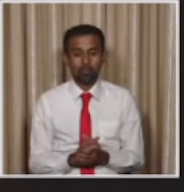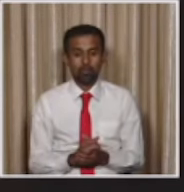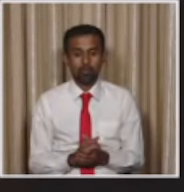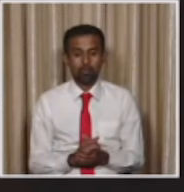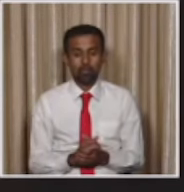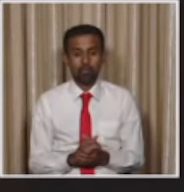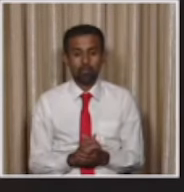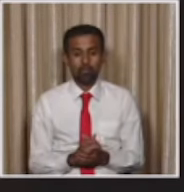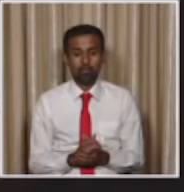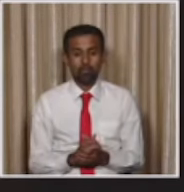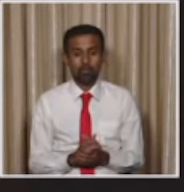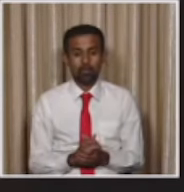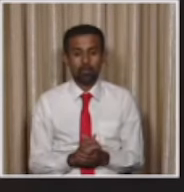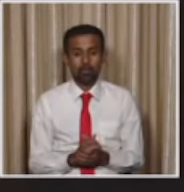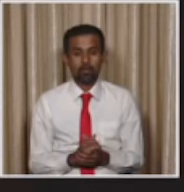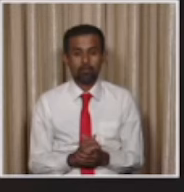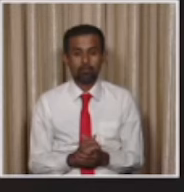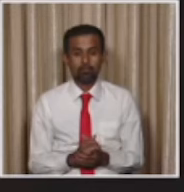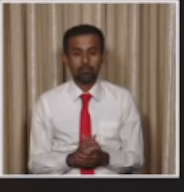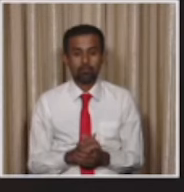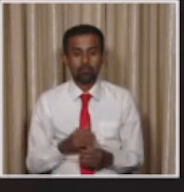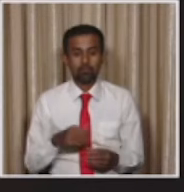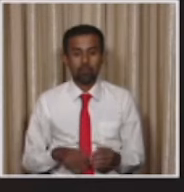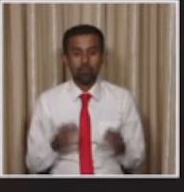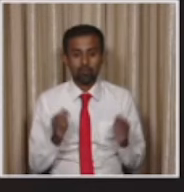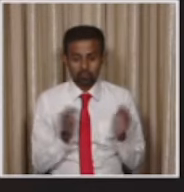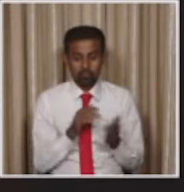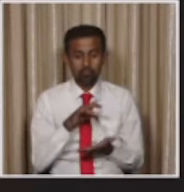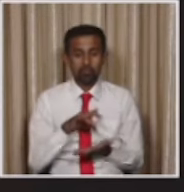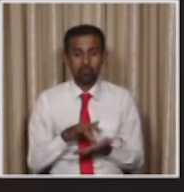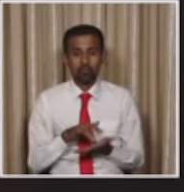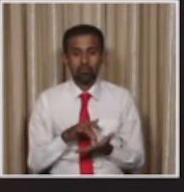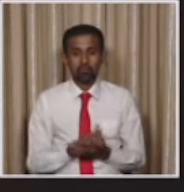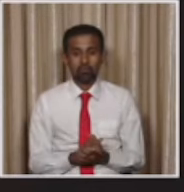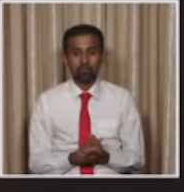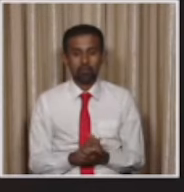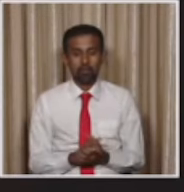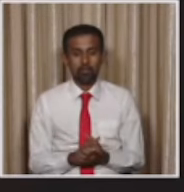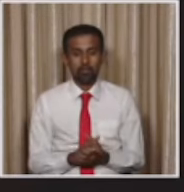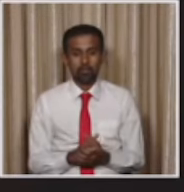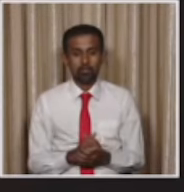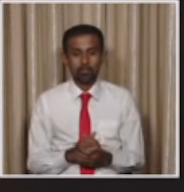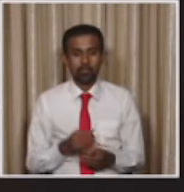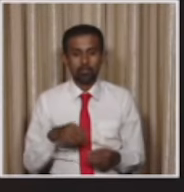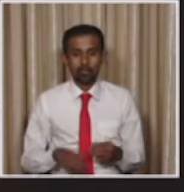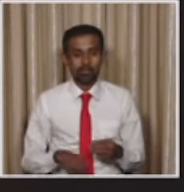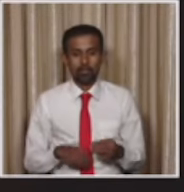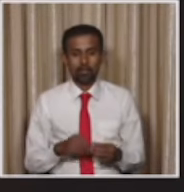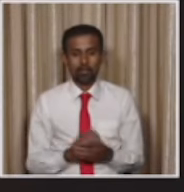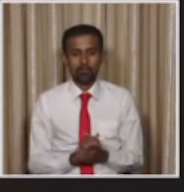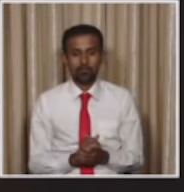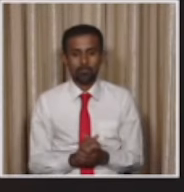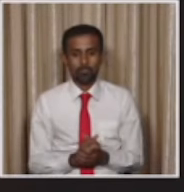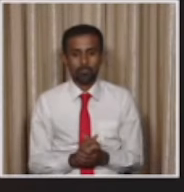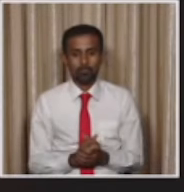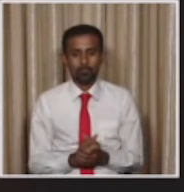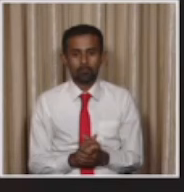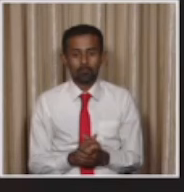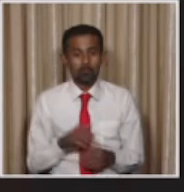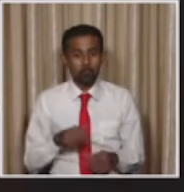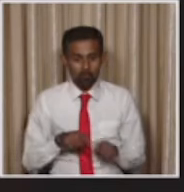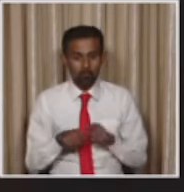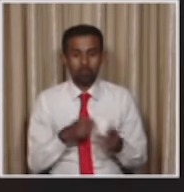අපේ රටේ අහිංසක මිනිස්සුන්ගේ කුඩා හා සුළු ව්‍යාපාරිකයින්ගේ ඒ තියෙන ණයවලට මේ